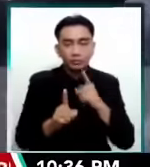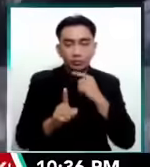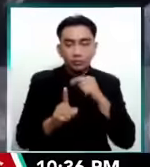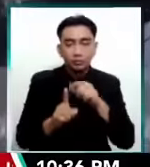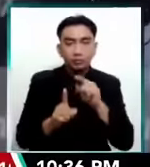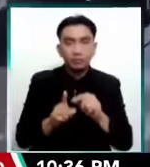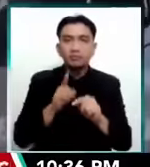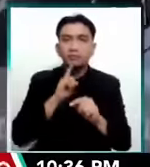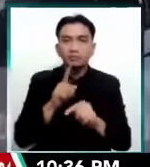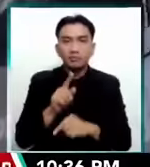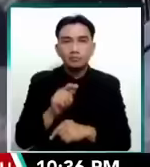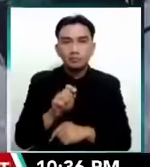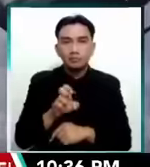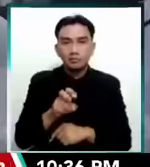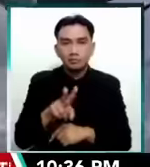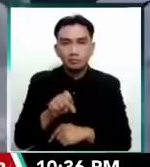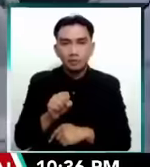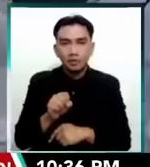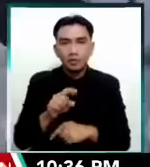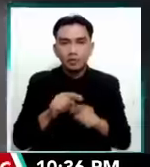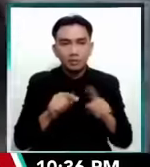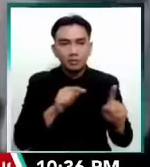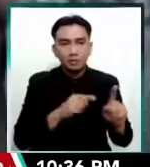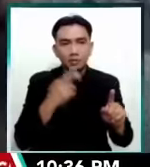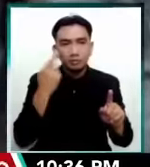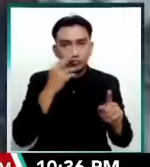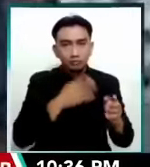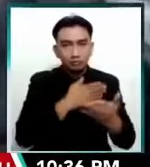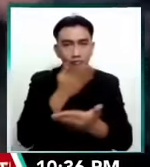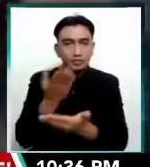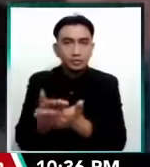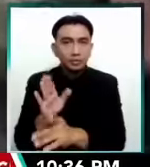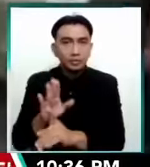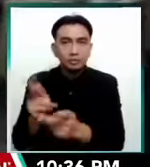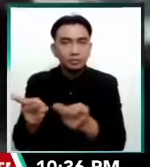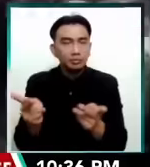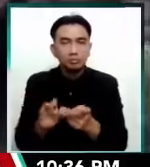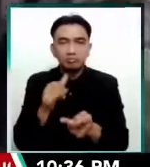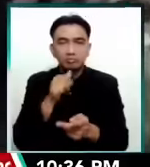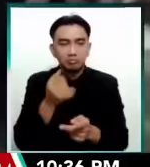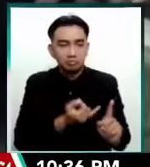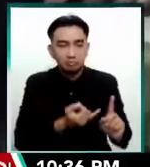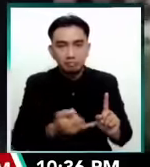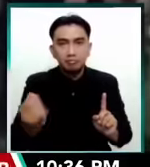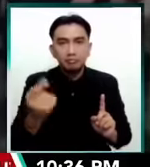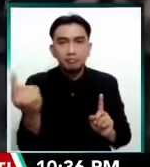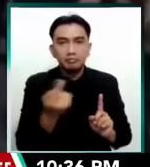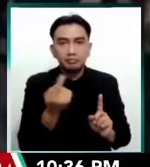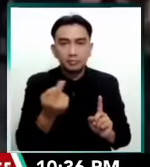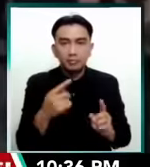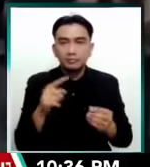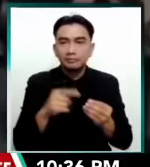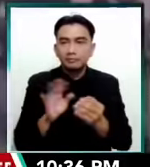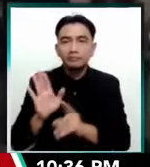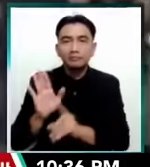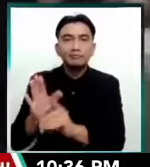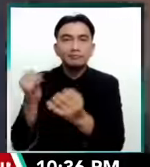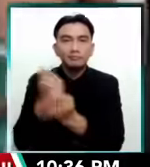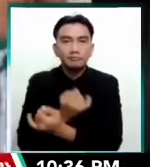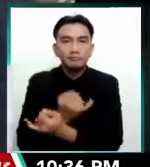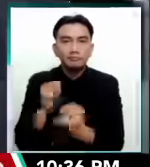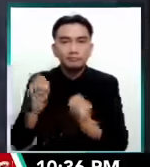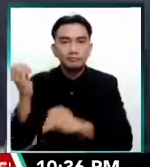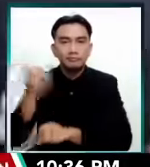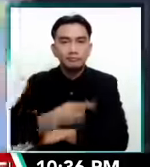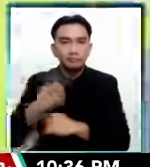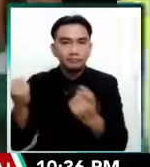Pero paglilinaw niya, hindi ito ang pakay niya, kundi inimbitahan siya ng Timor Leste sa pagdiriwang ng kanilang Independence Day.